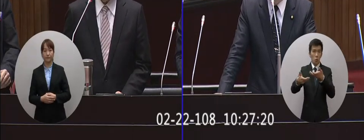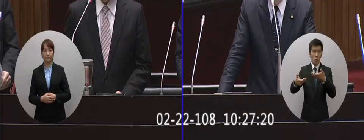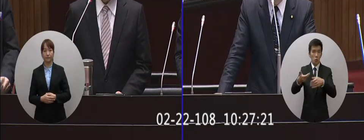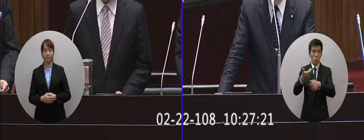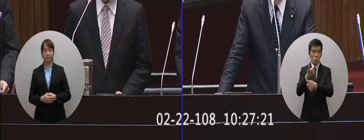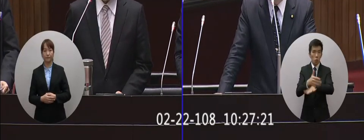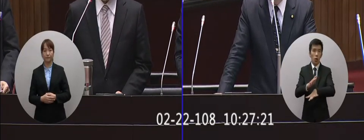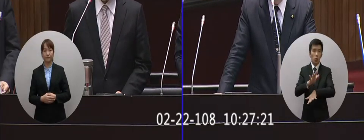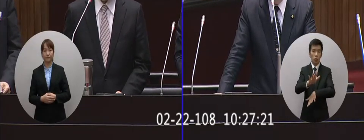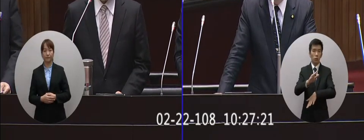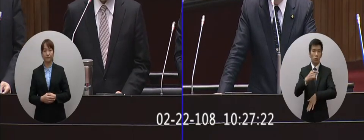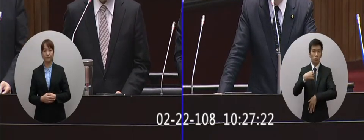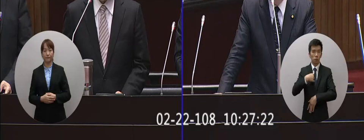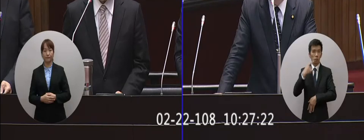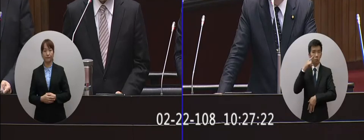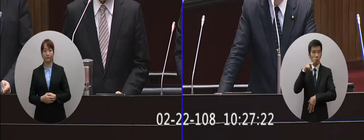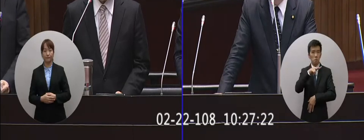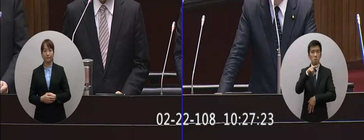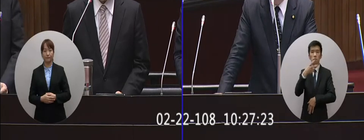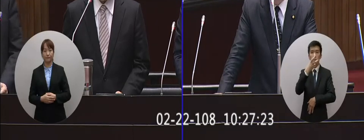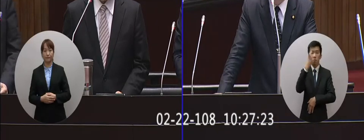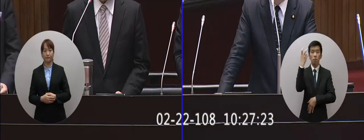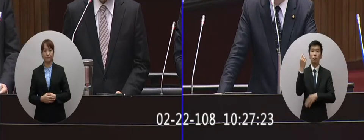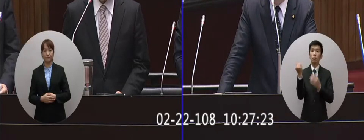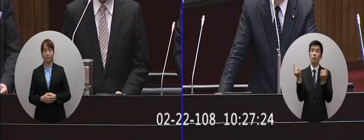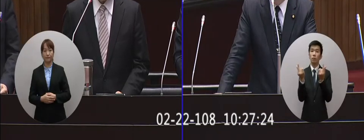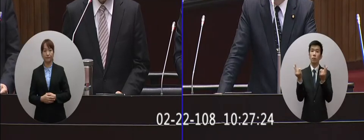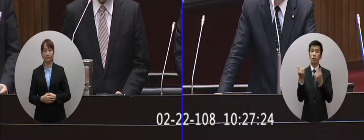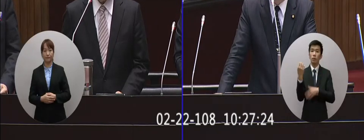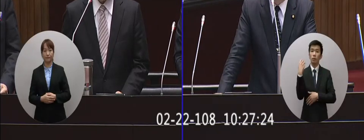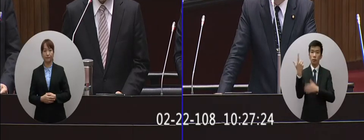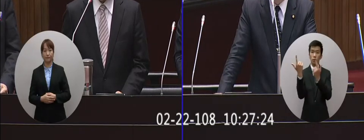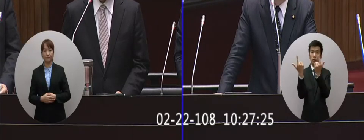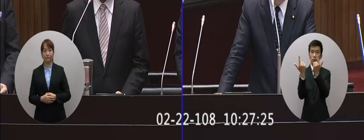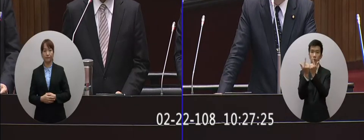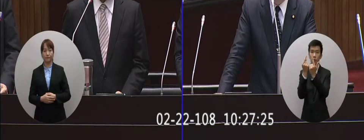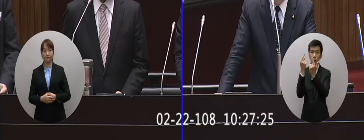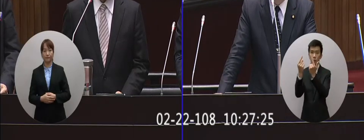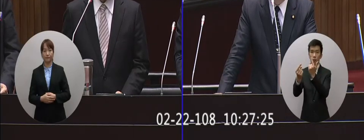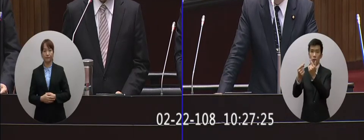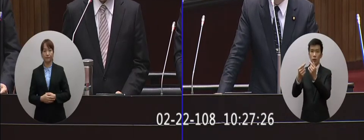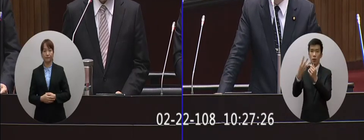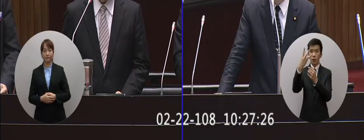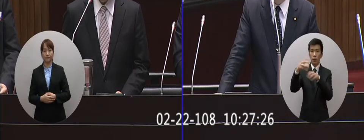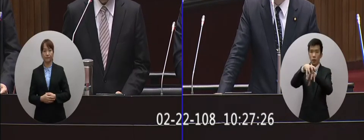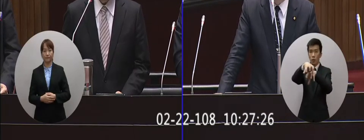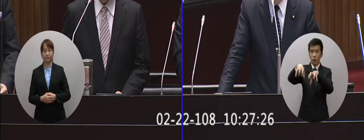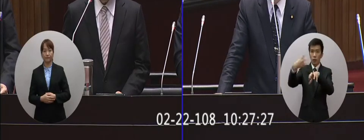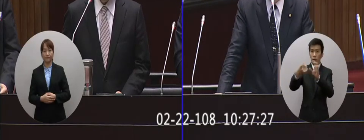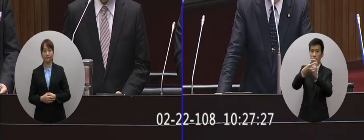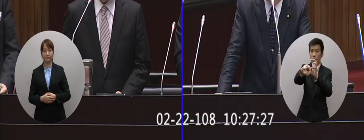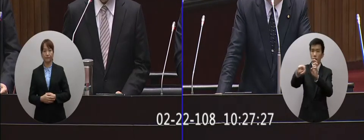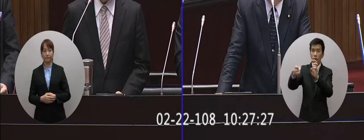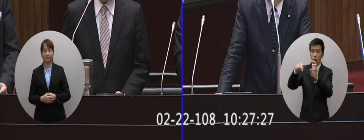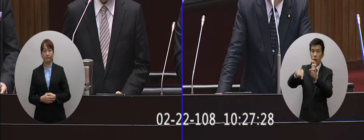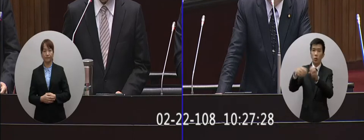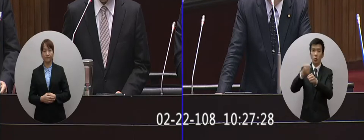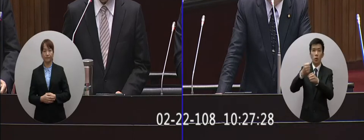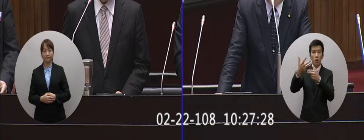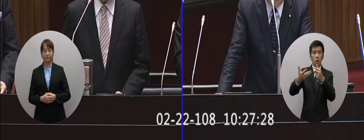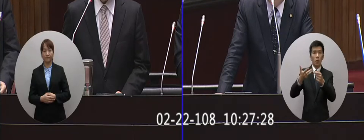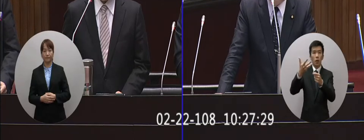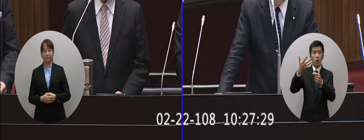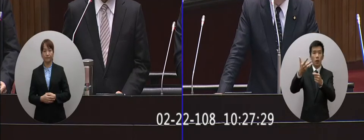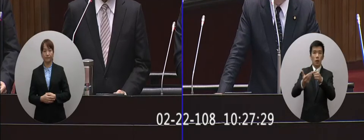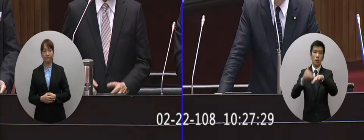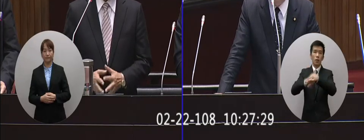现说，比如说像我们的新北，它的三环三线做了8年还是没有实现。所